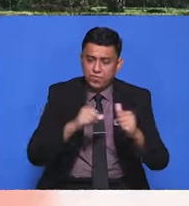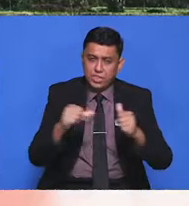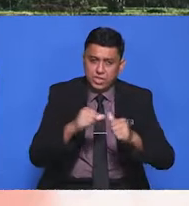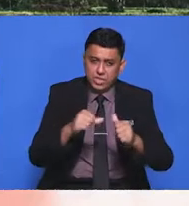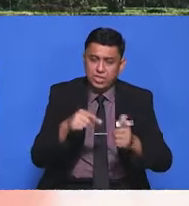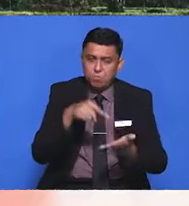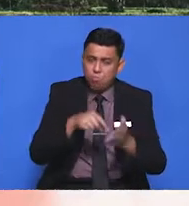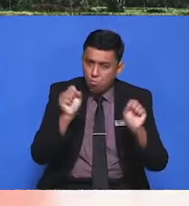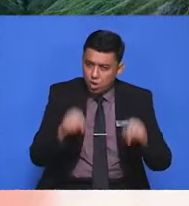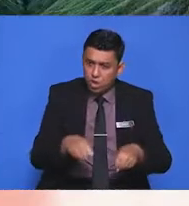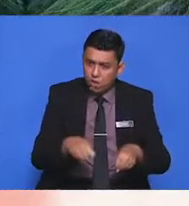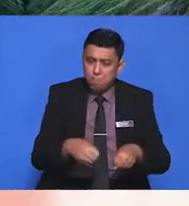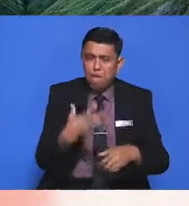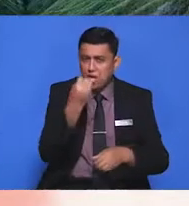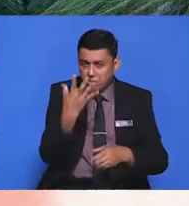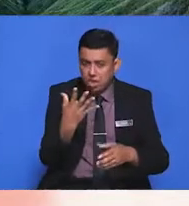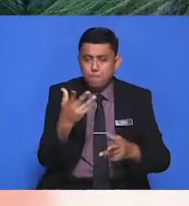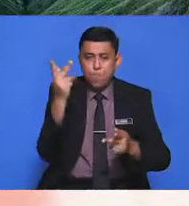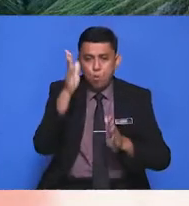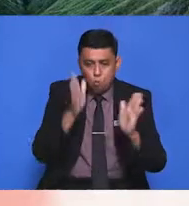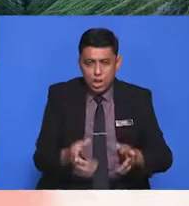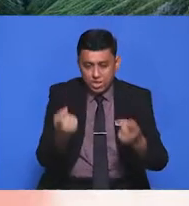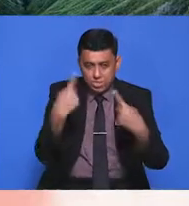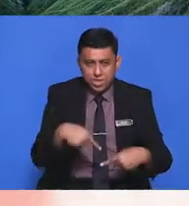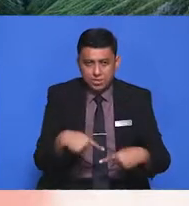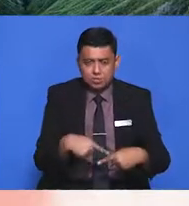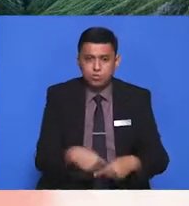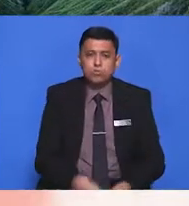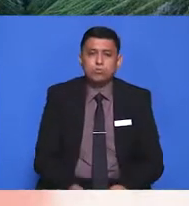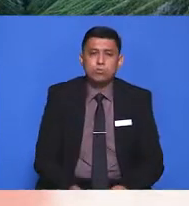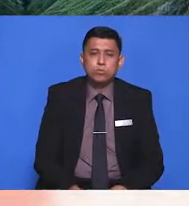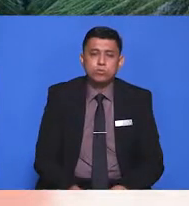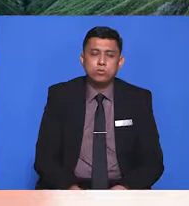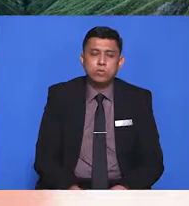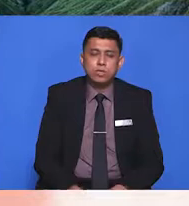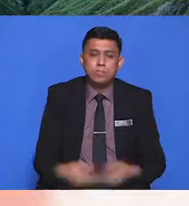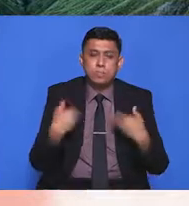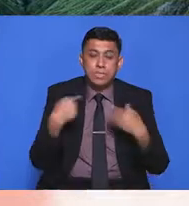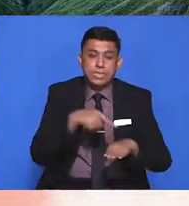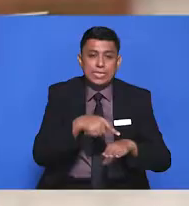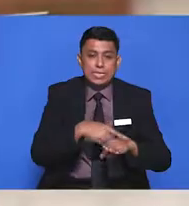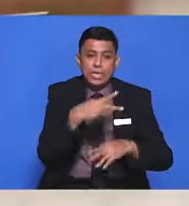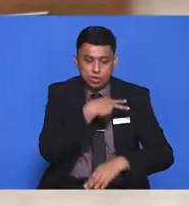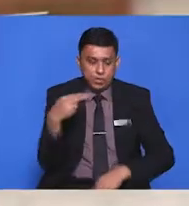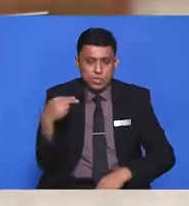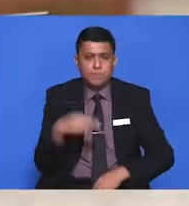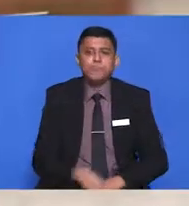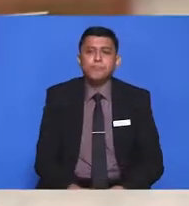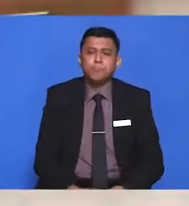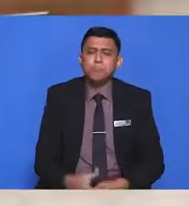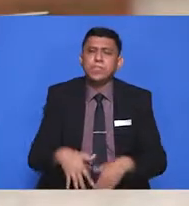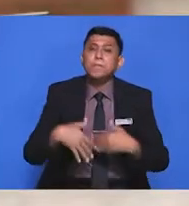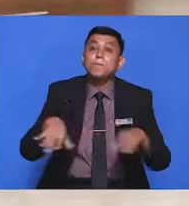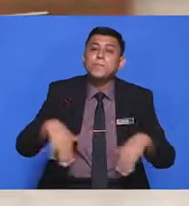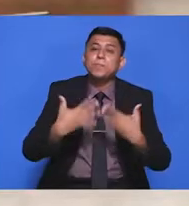gunung berapi ini telah menarik perhatian pelancong serata dunia. Contohnya Danau Ijen, Indonesia. Bagaimana keadaan